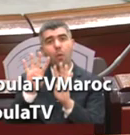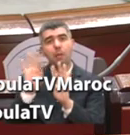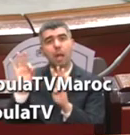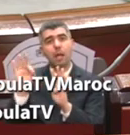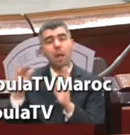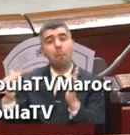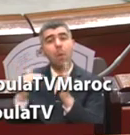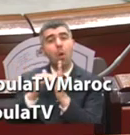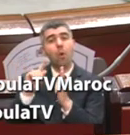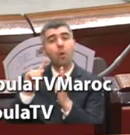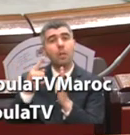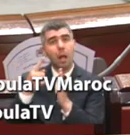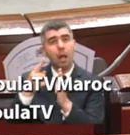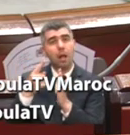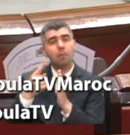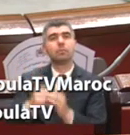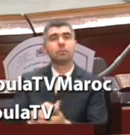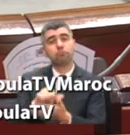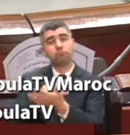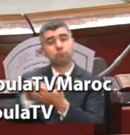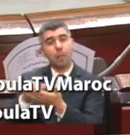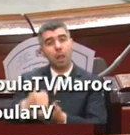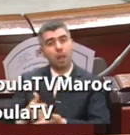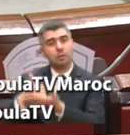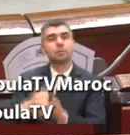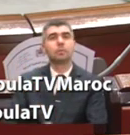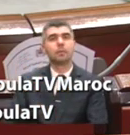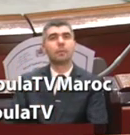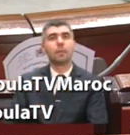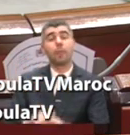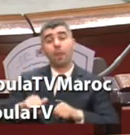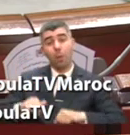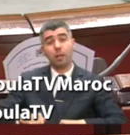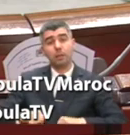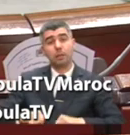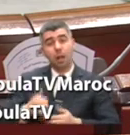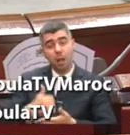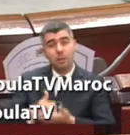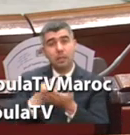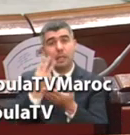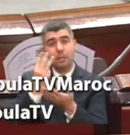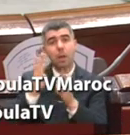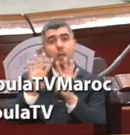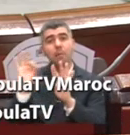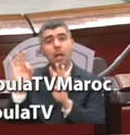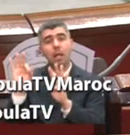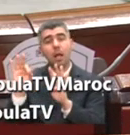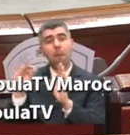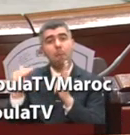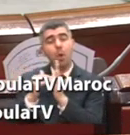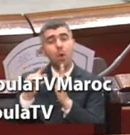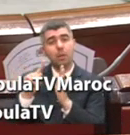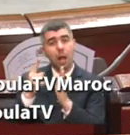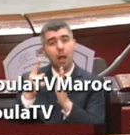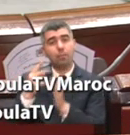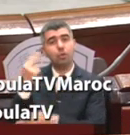الدرهم لهذا الغرض. كما ان الوزاره كتعطي 380 مليون درهم كل سنه لميزانيه الاستثمار للجامعات